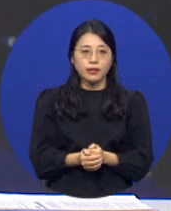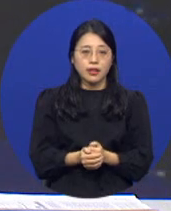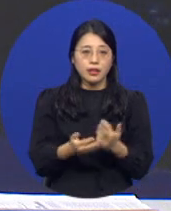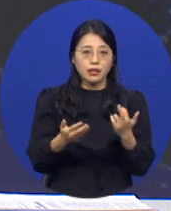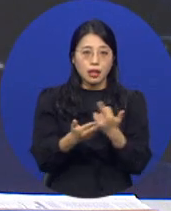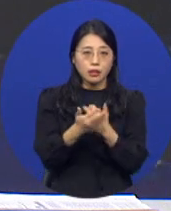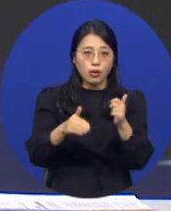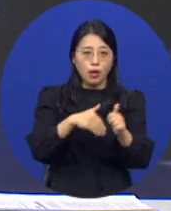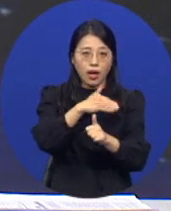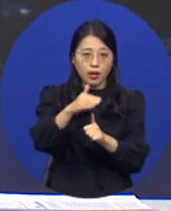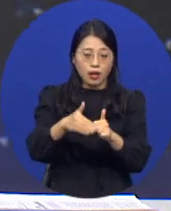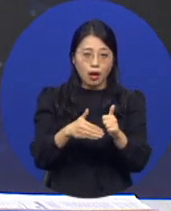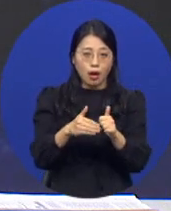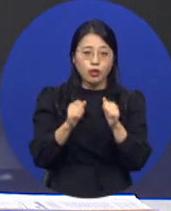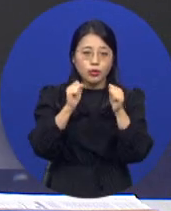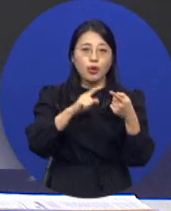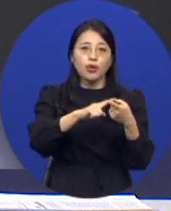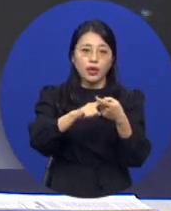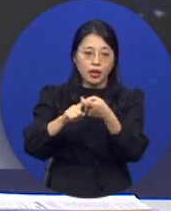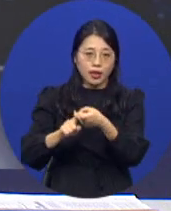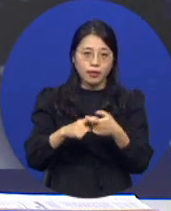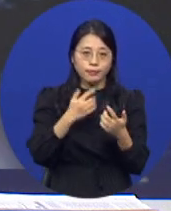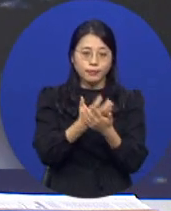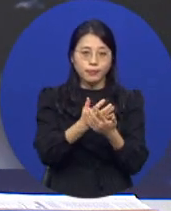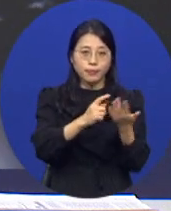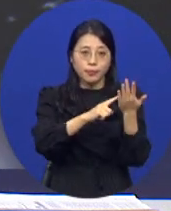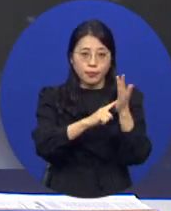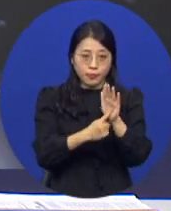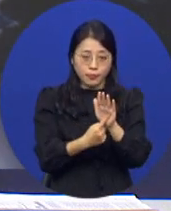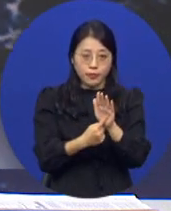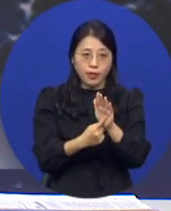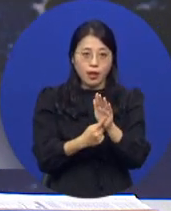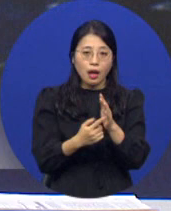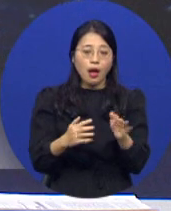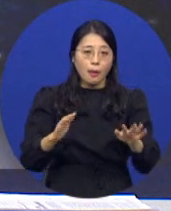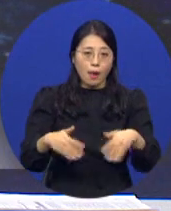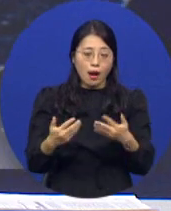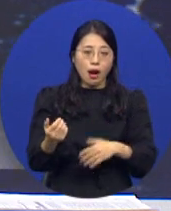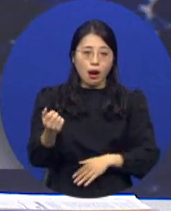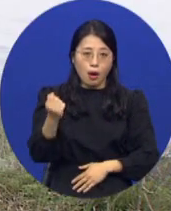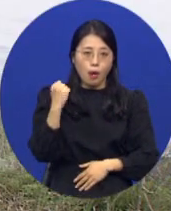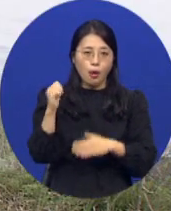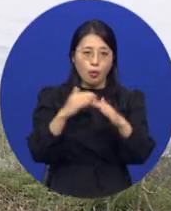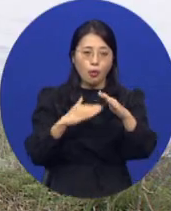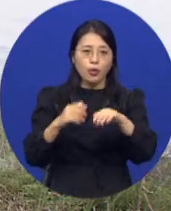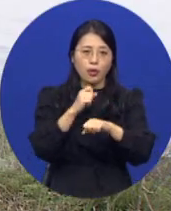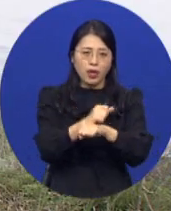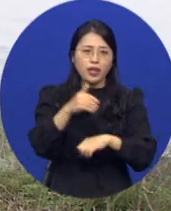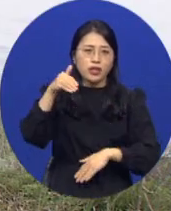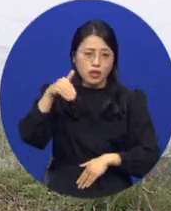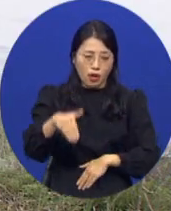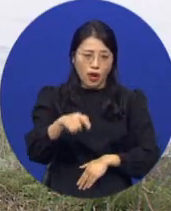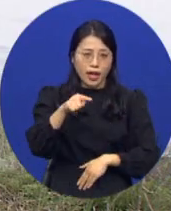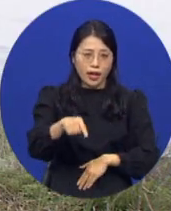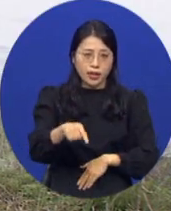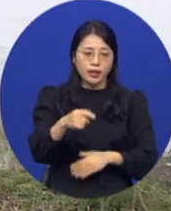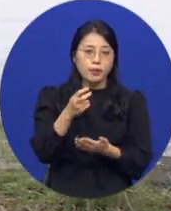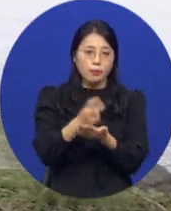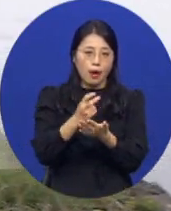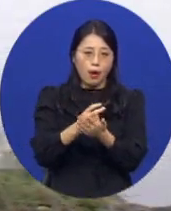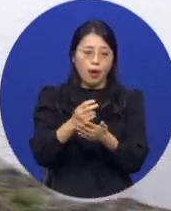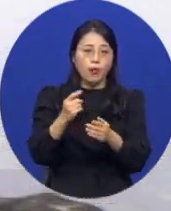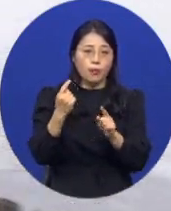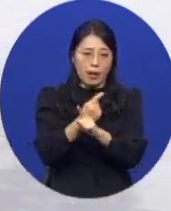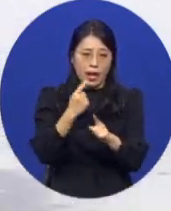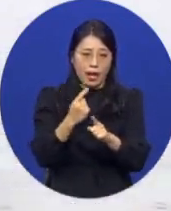제주 환경운동연합은 성명서를 내고 풍력개발 공공성을 저해하는 풍력발전사업 허가 기준 개정을 중단하라고